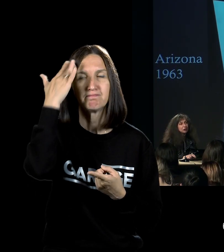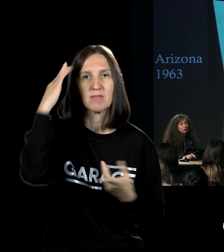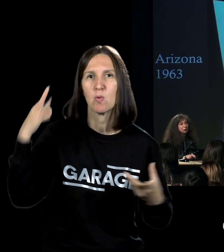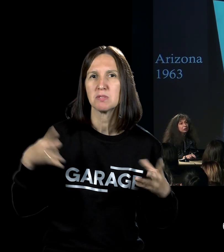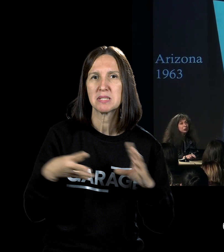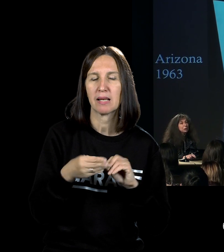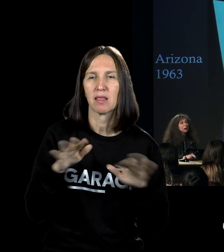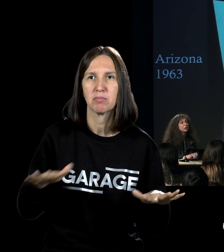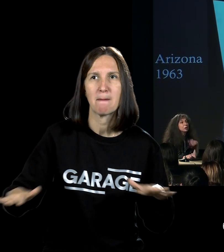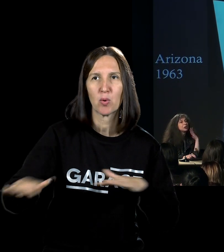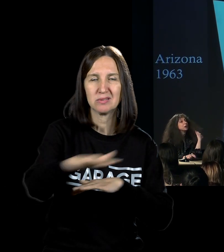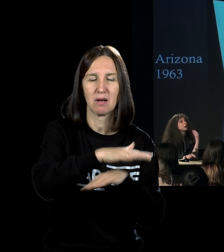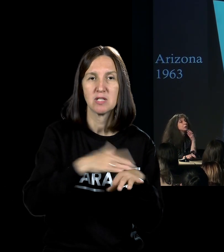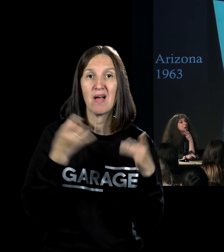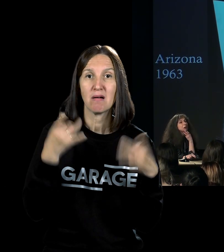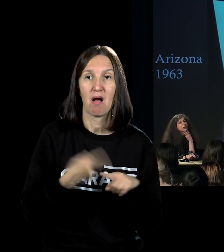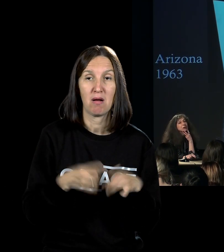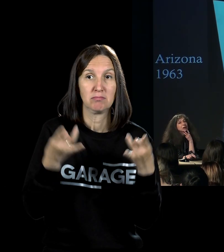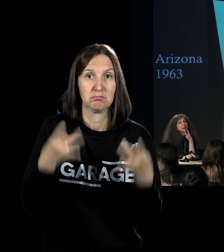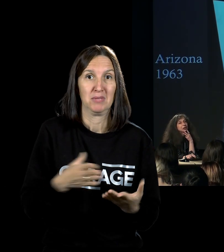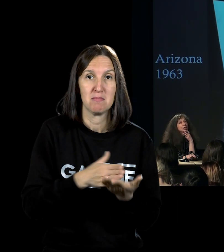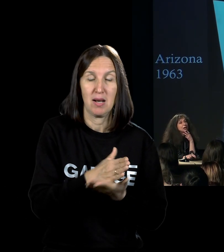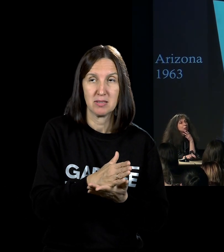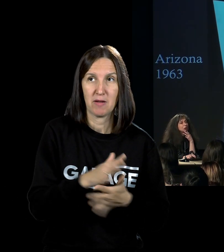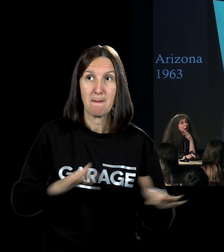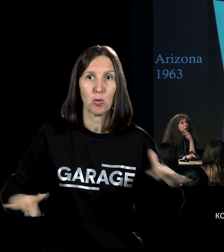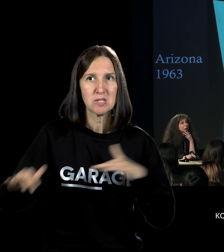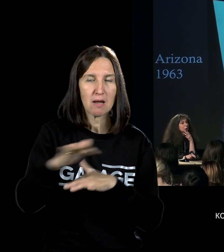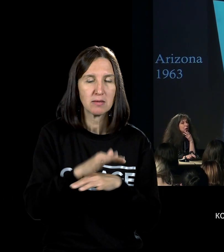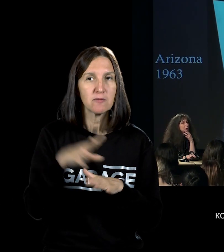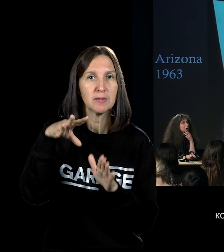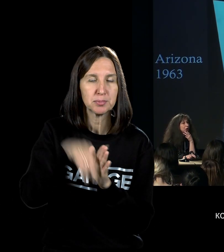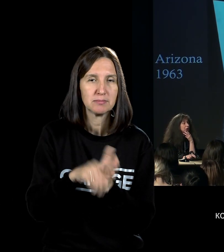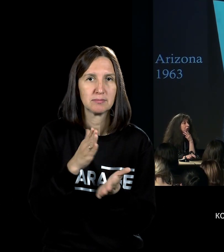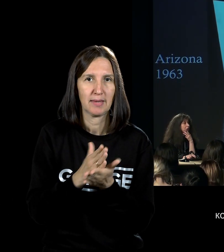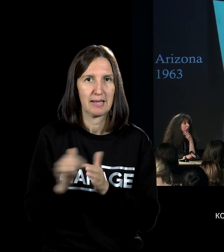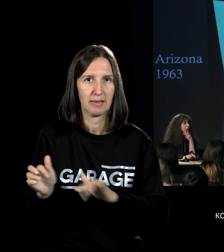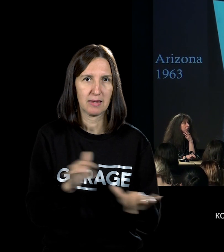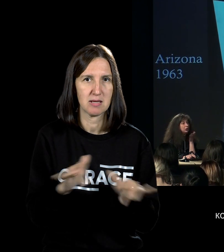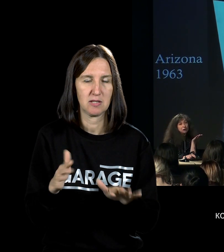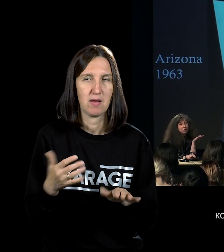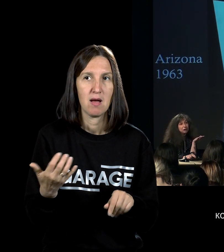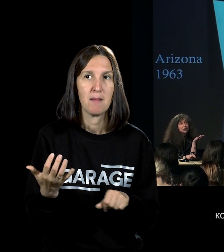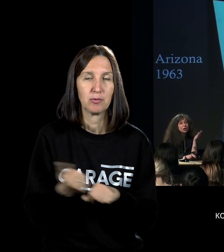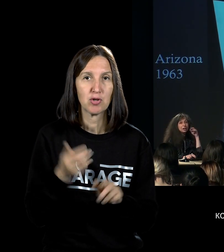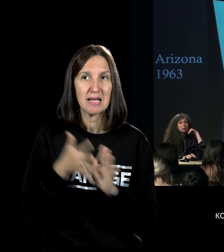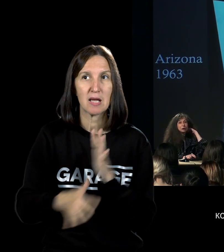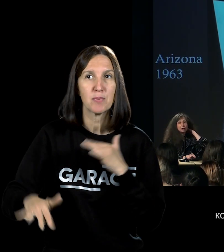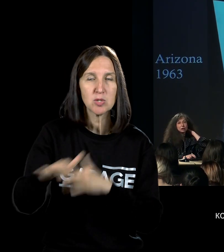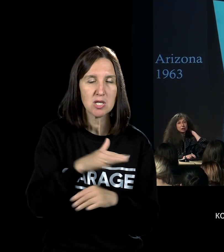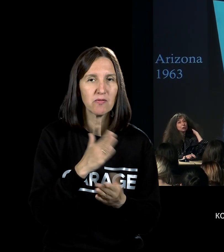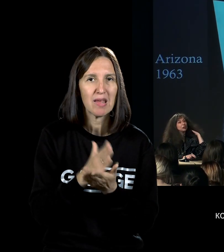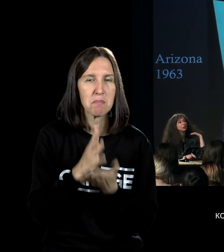как пространство, минималистского пространства, как пространство действия, как пространство, которое обретает